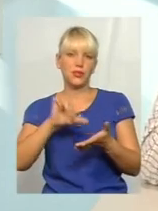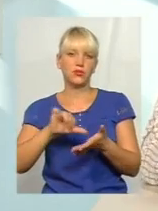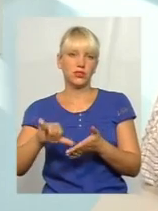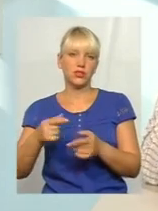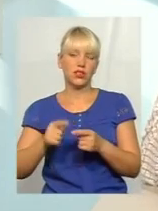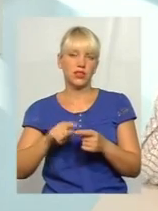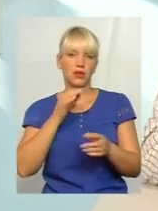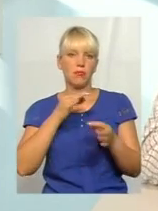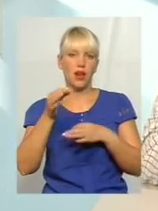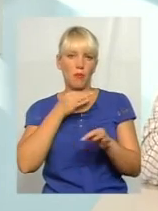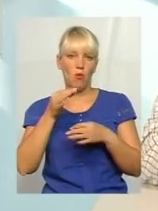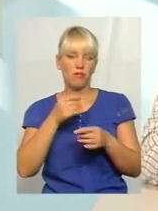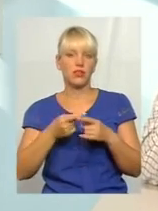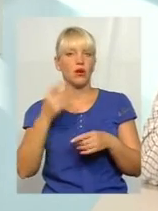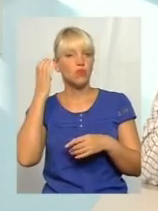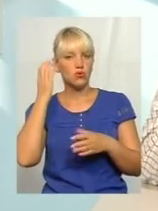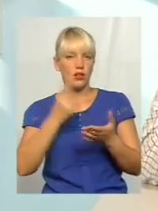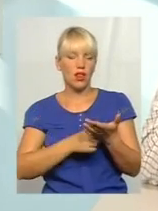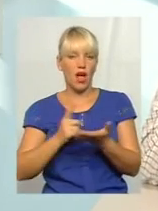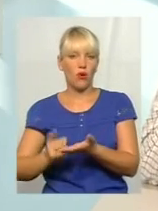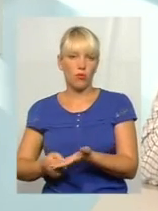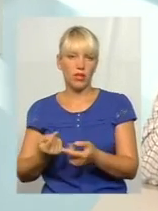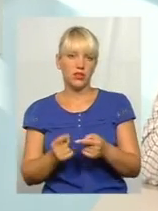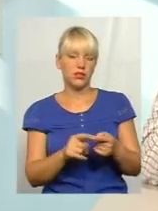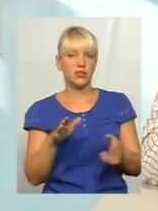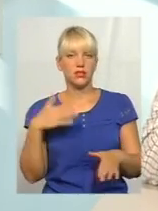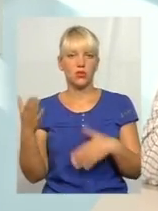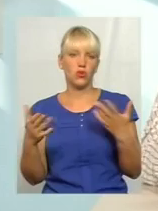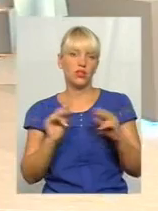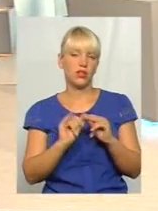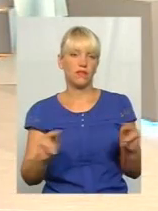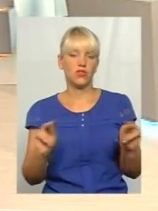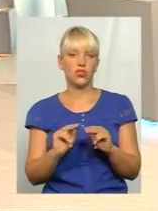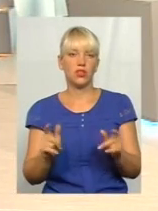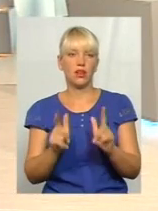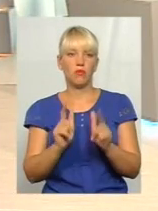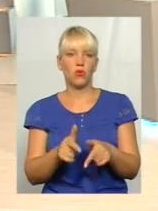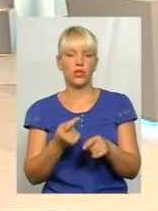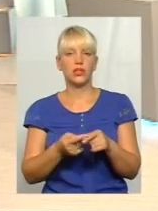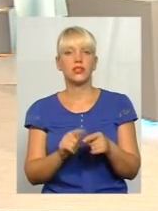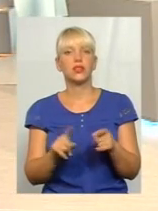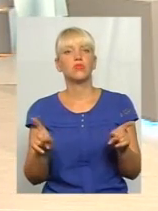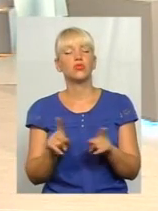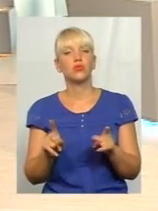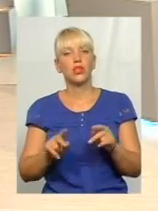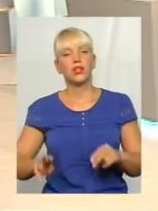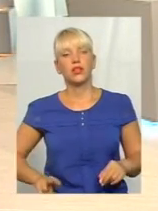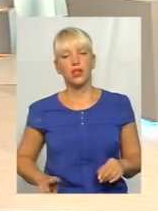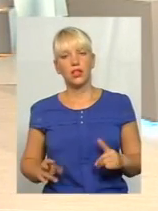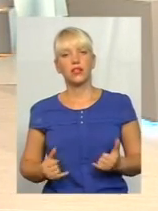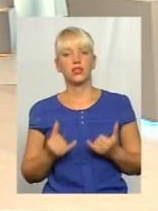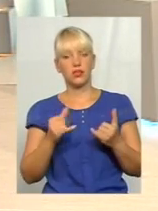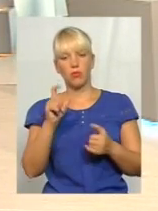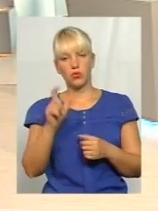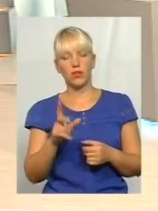цих перемовинах послухав аргументи сторін і в принципі вчителі дійшли Ну погодились з тим що директор поважна особа